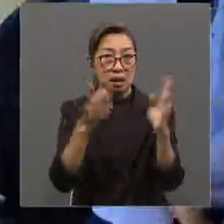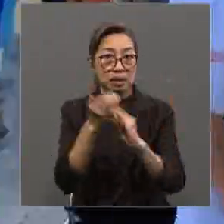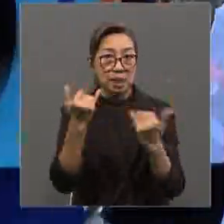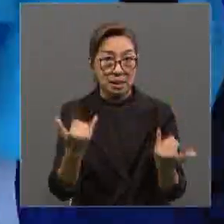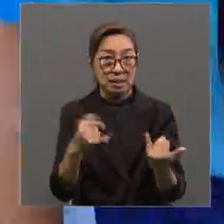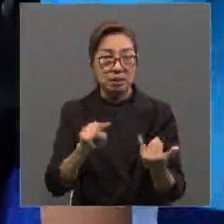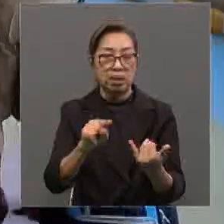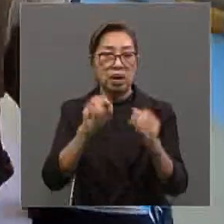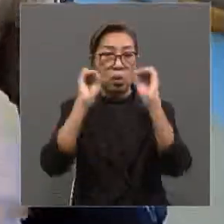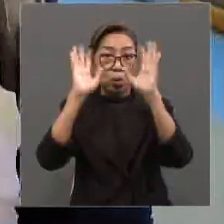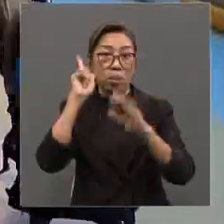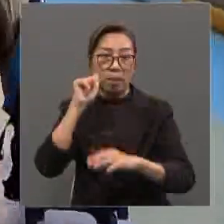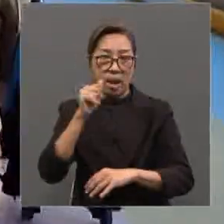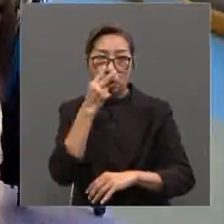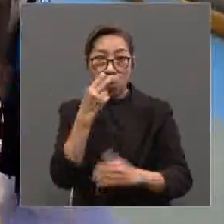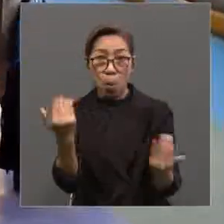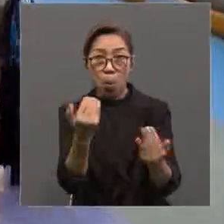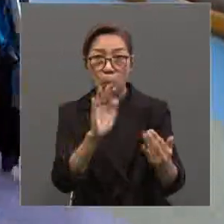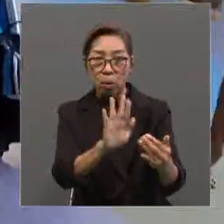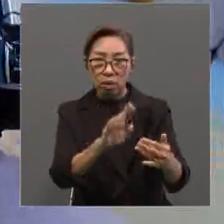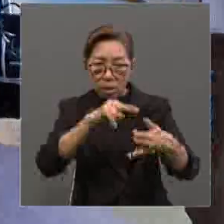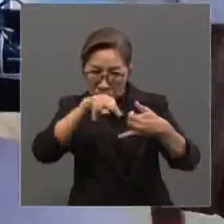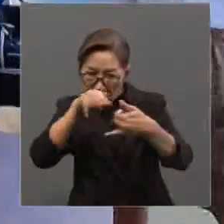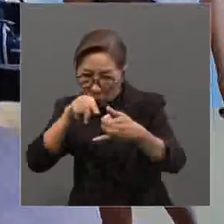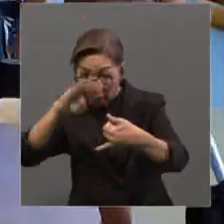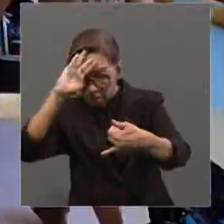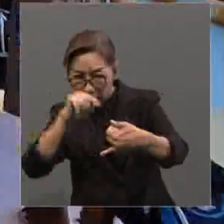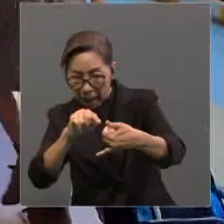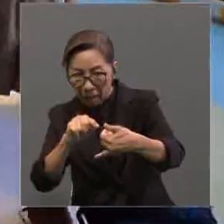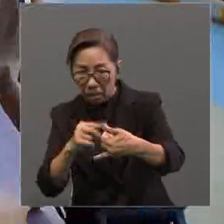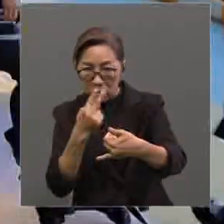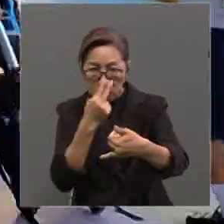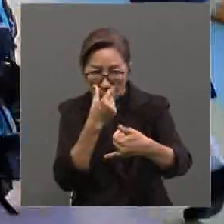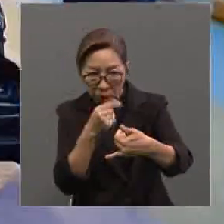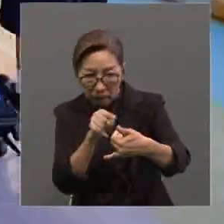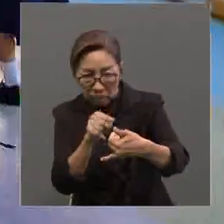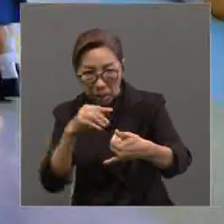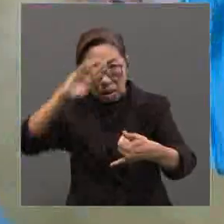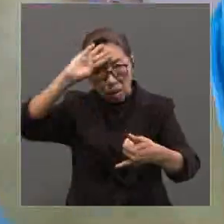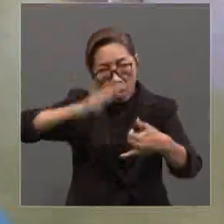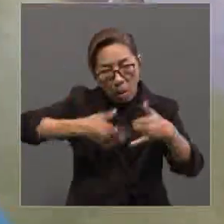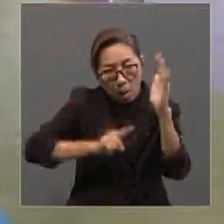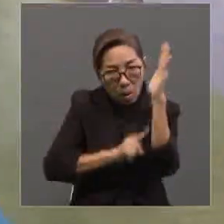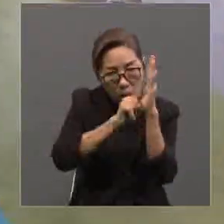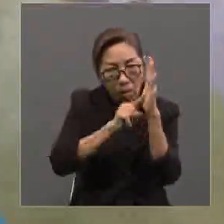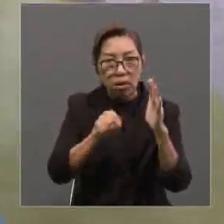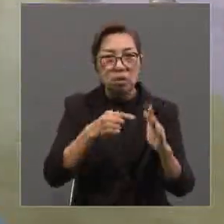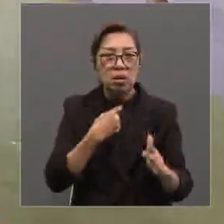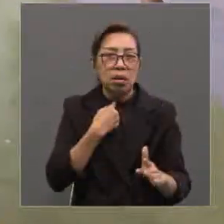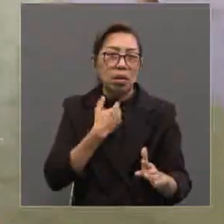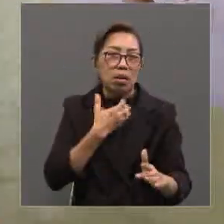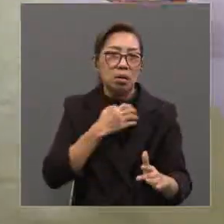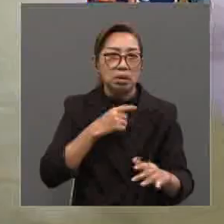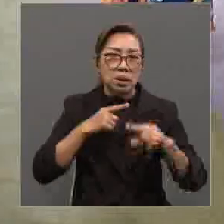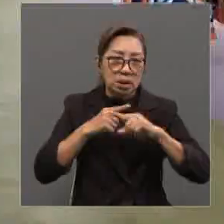ครองและครูสังเกตอาการตรวจคัดกรองเด็กป่วยด้วยอาการทางเดินหายใจเช่นมีไข้ไอมีน้ำมูกเจ็บคออันนี้อาจ